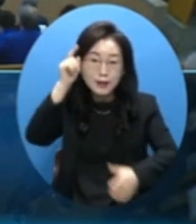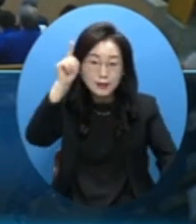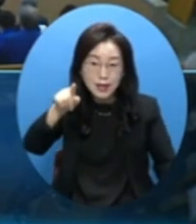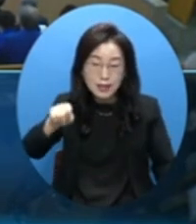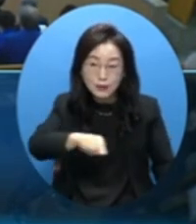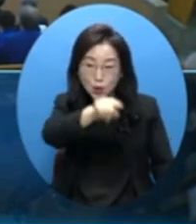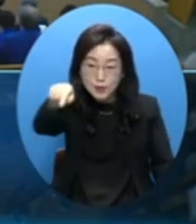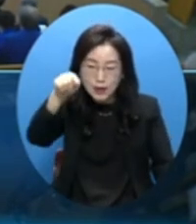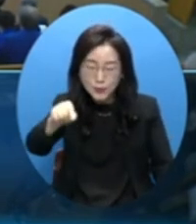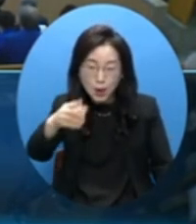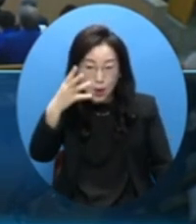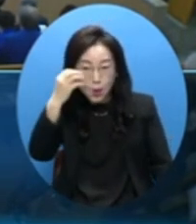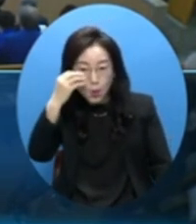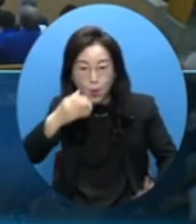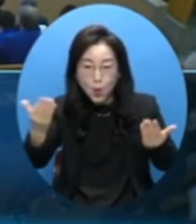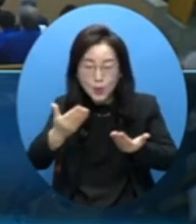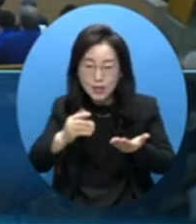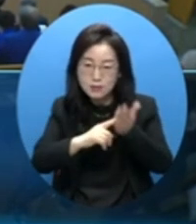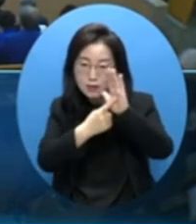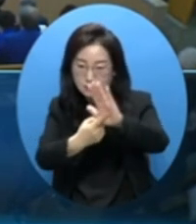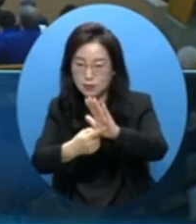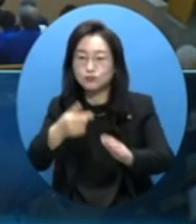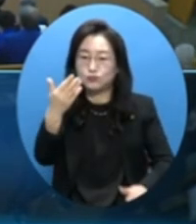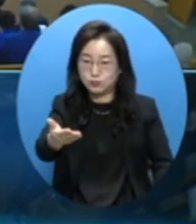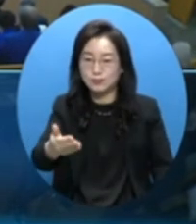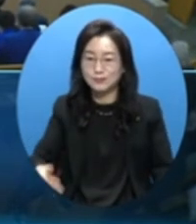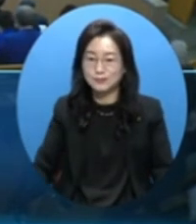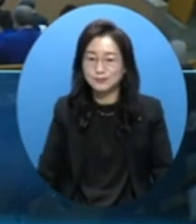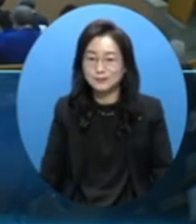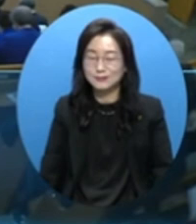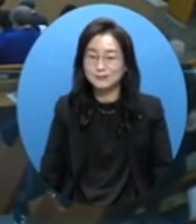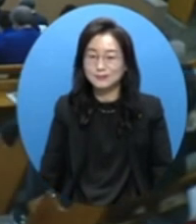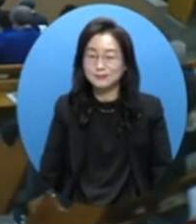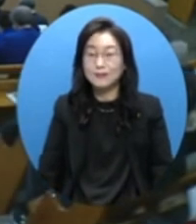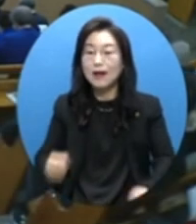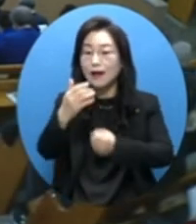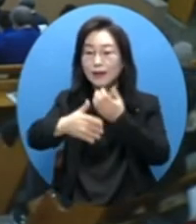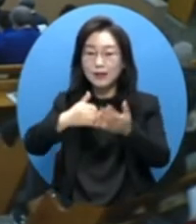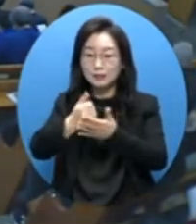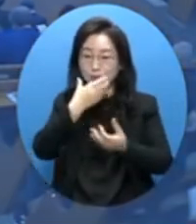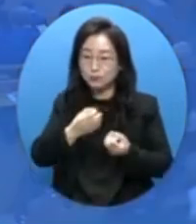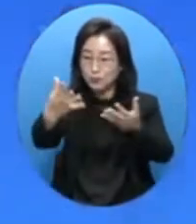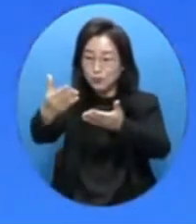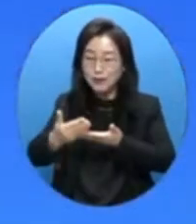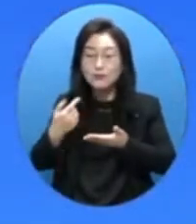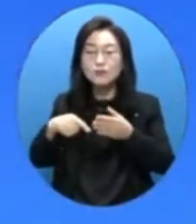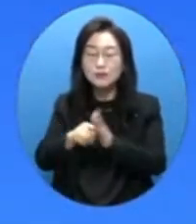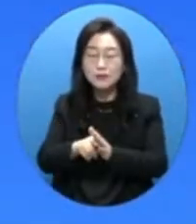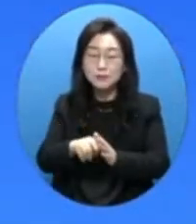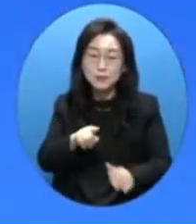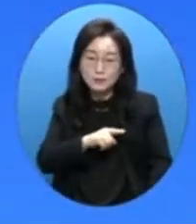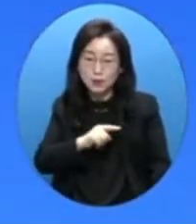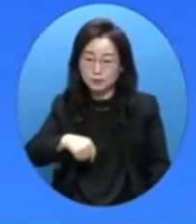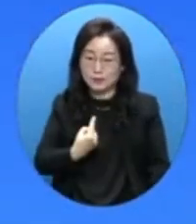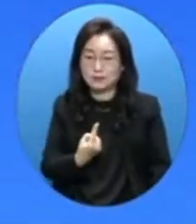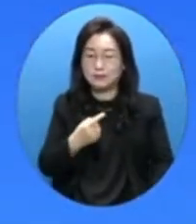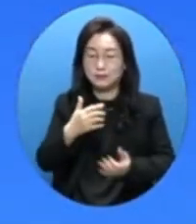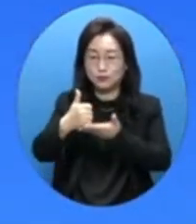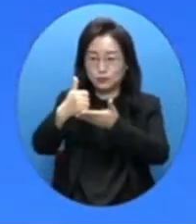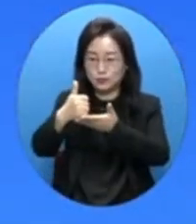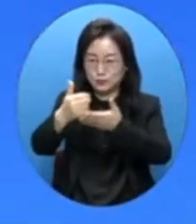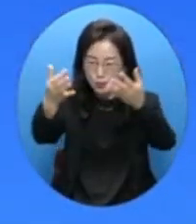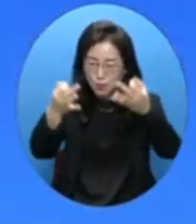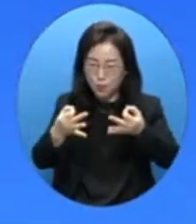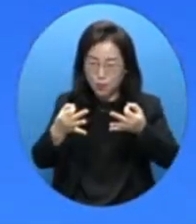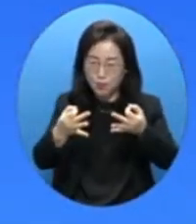가운데 귀한 일들을 행하시리라 하나님의 축복을 밖에서 먼저 내 자신이 주님 앞에 준비가